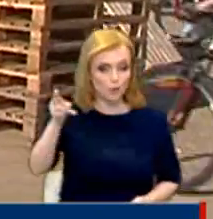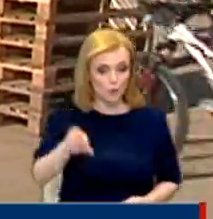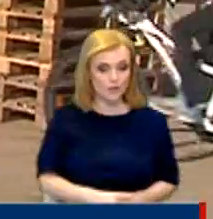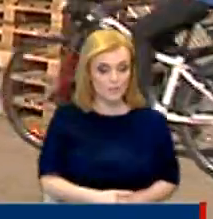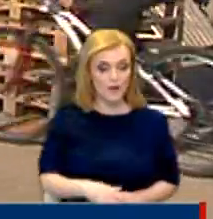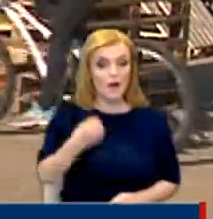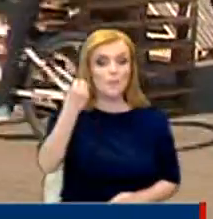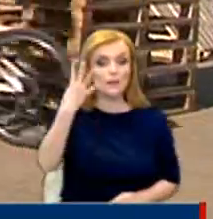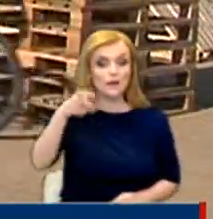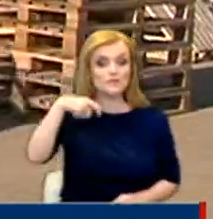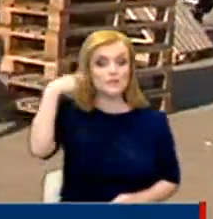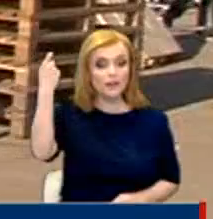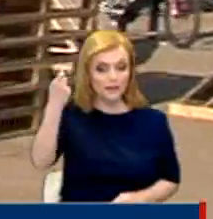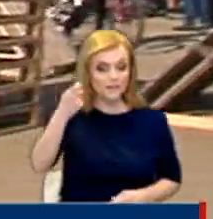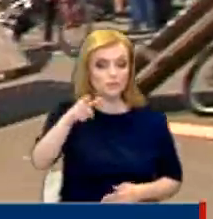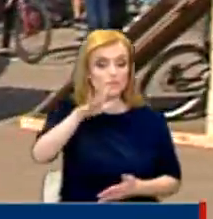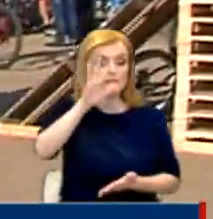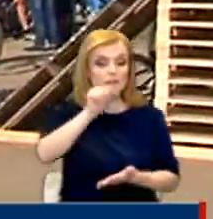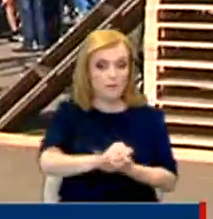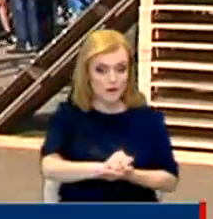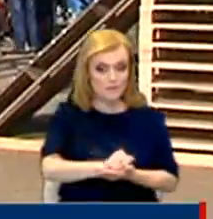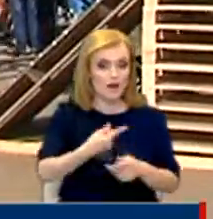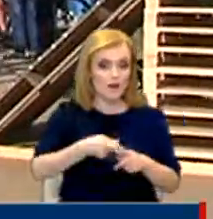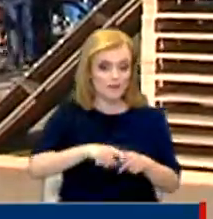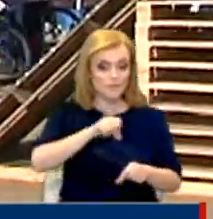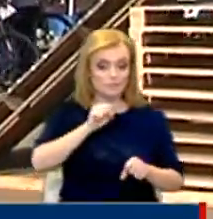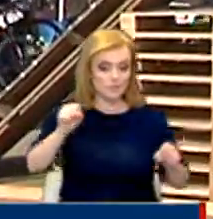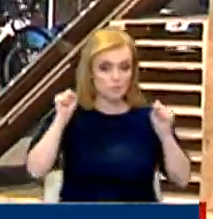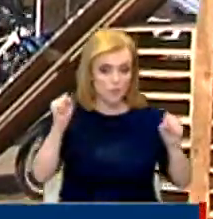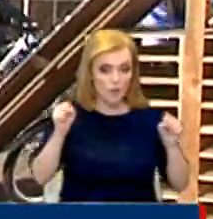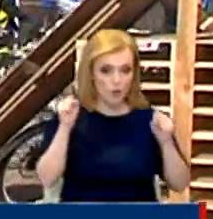de 14 ani practică velotrail, un sport extrem pe bicicletă.